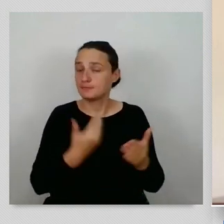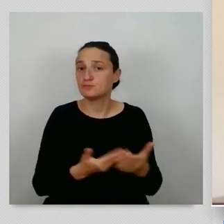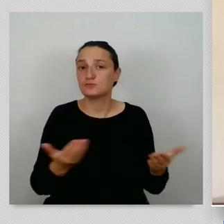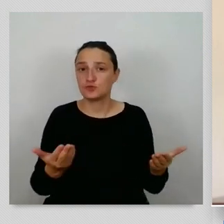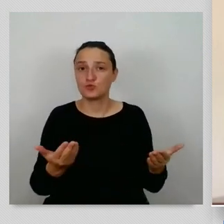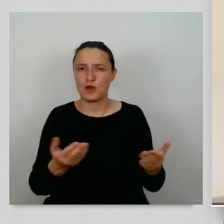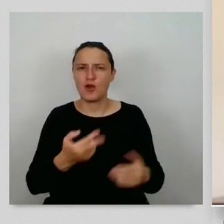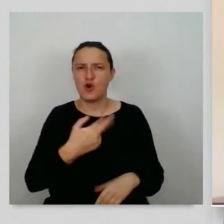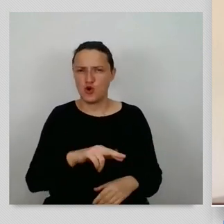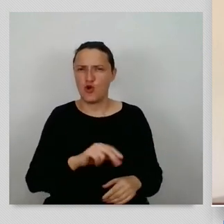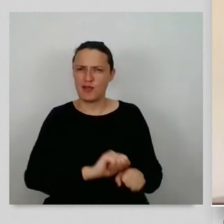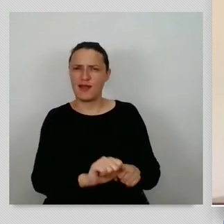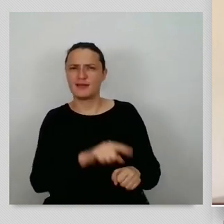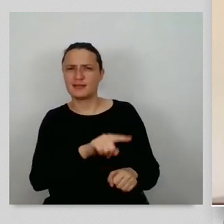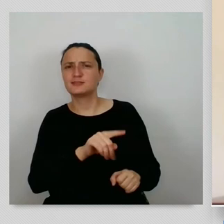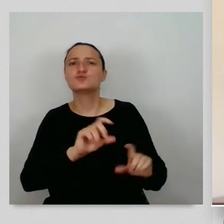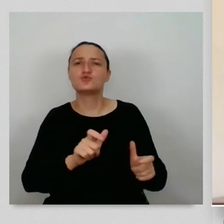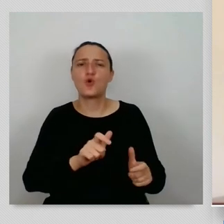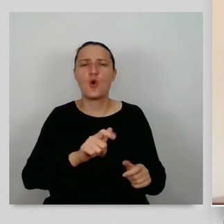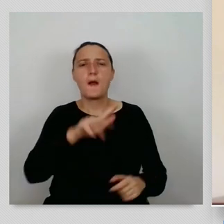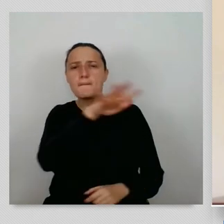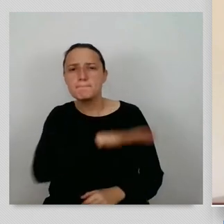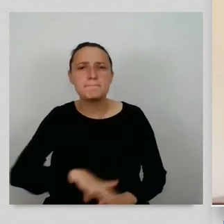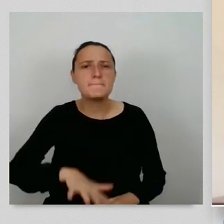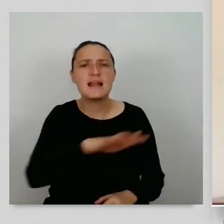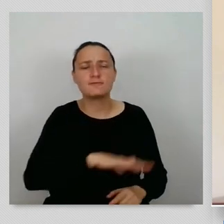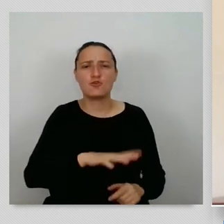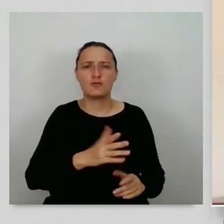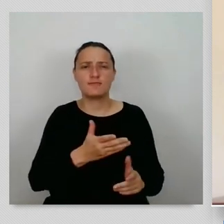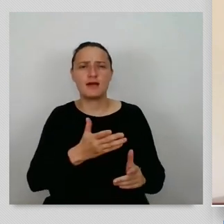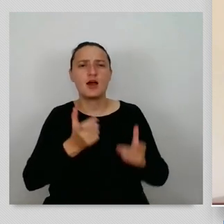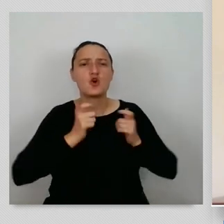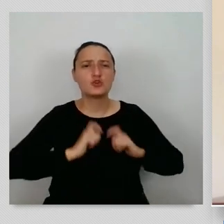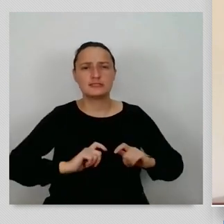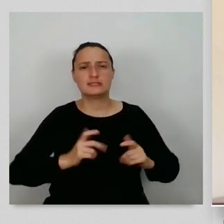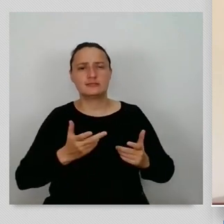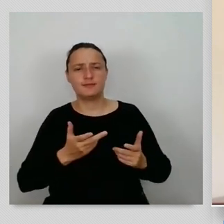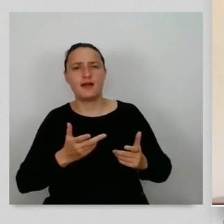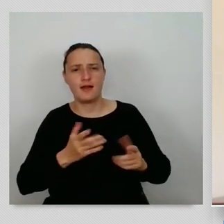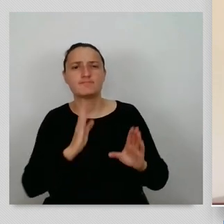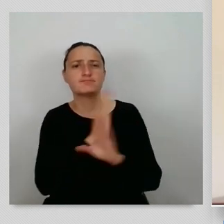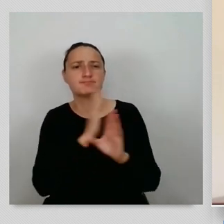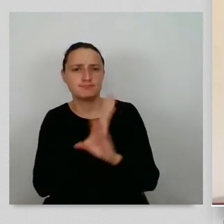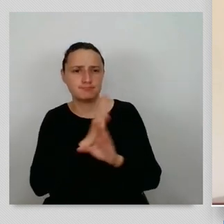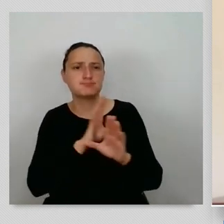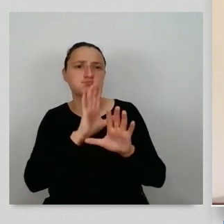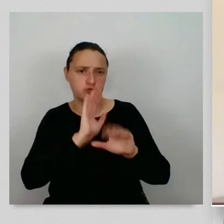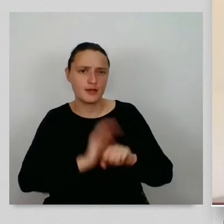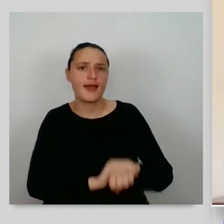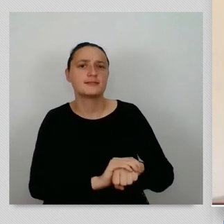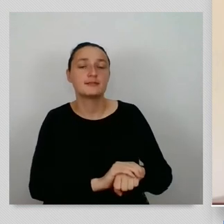rolę pełni Platforma Rolnictwo Przyjazne Klimatowi, tam jest pan profesor Karaczun zaangażowany,